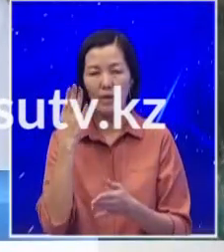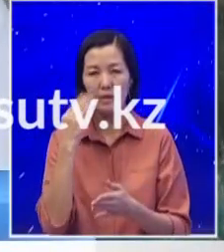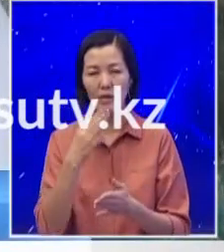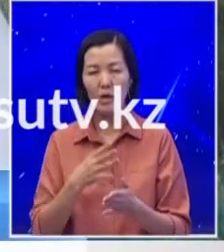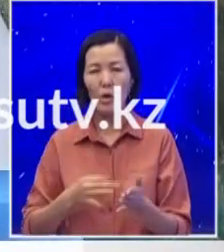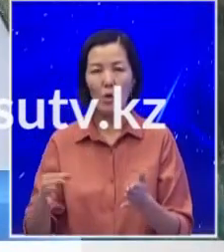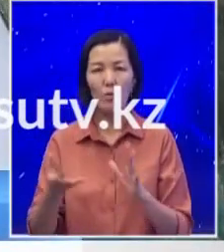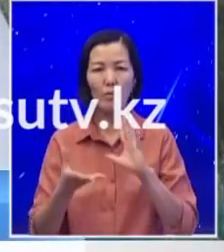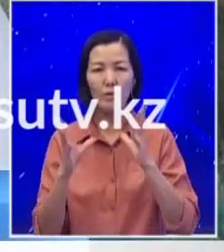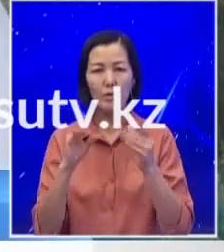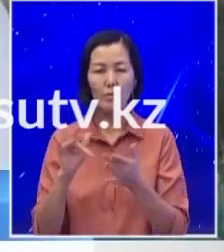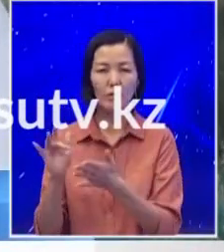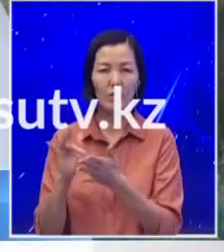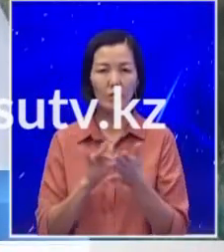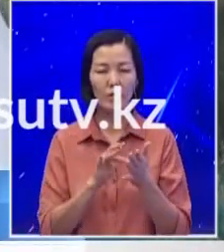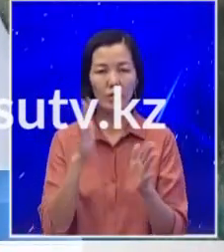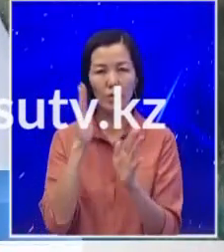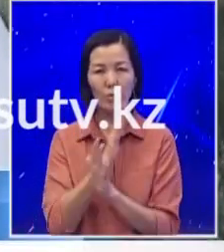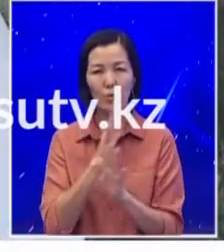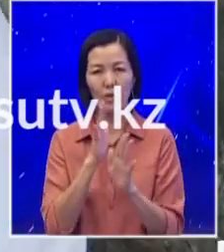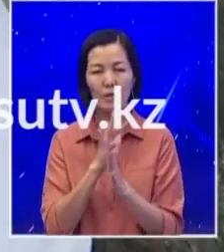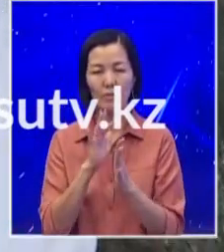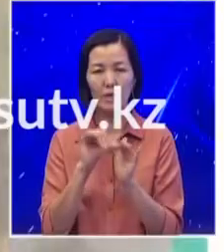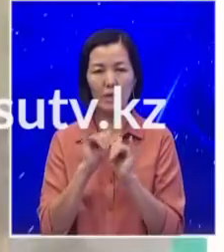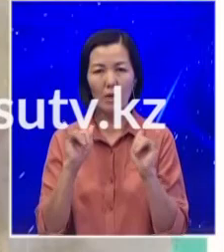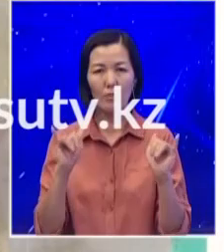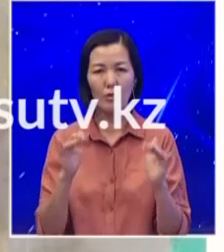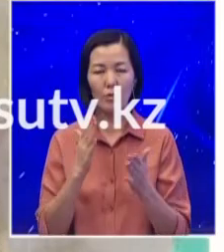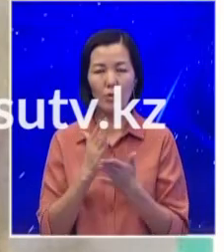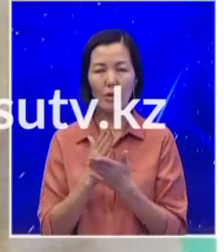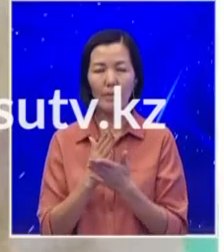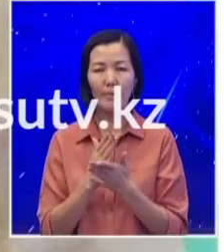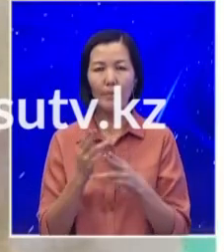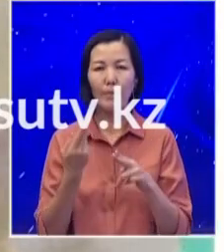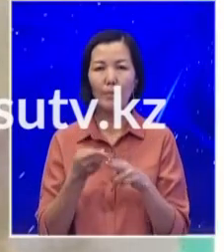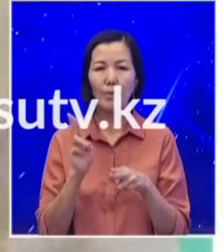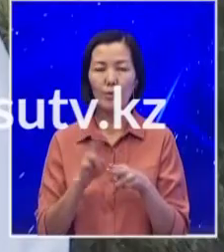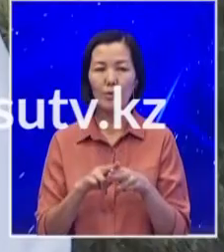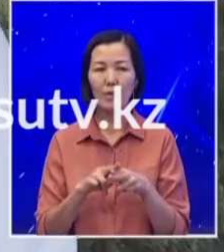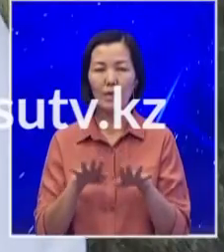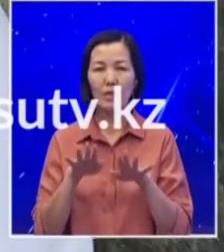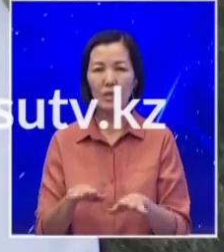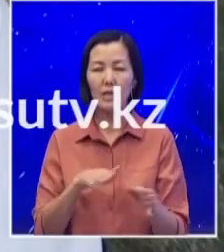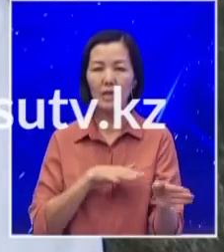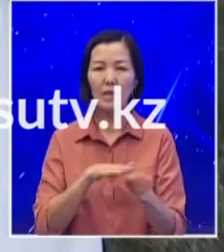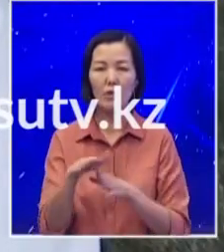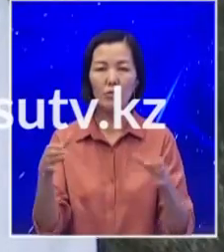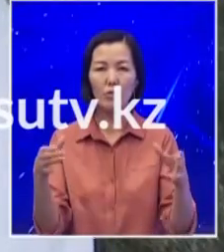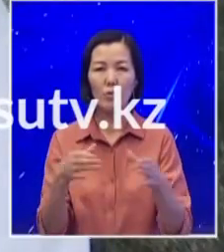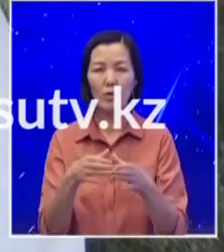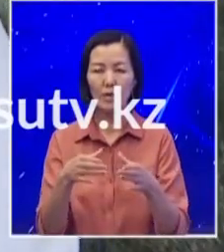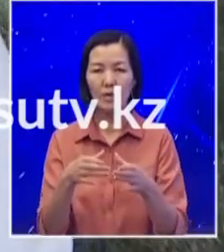шеңберінде осы экологиялық туризмді дамыту болып табылады. Бұл жердегі жергілікті атқарушы органның